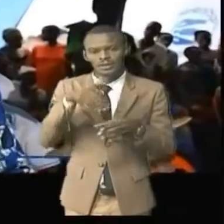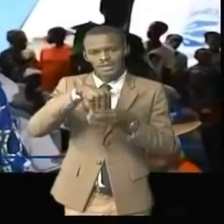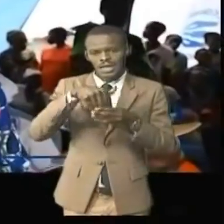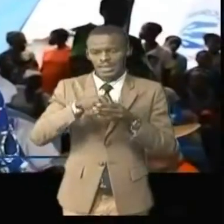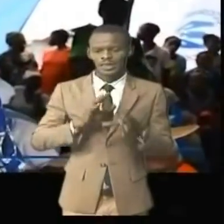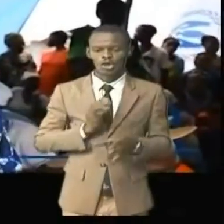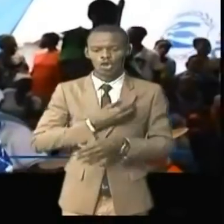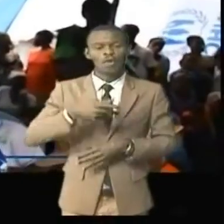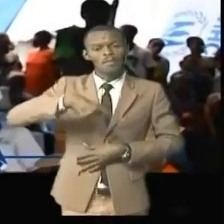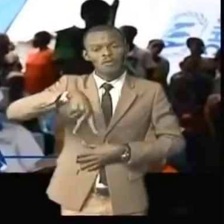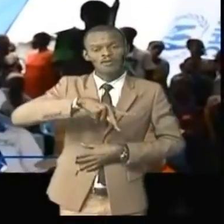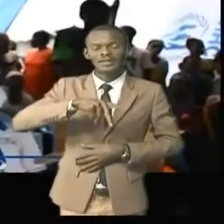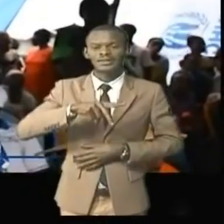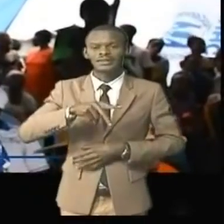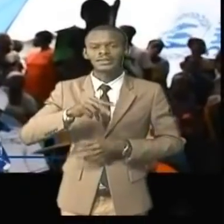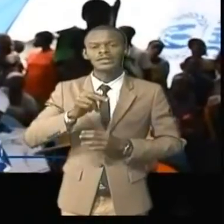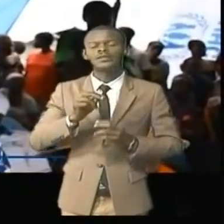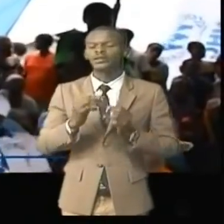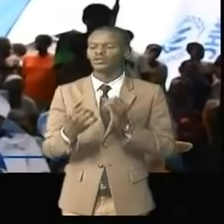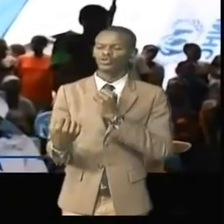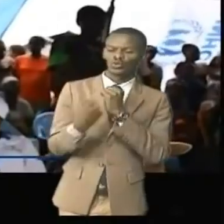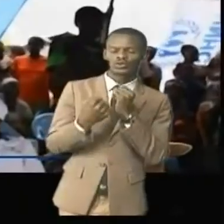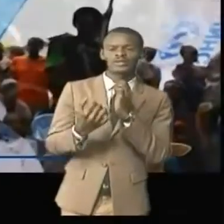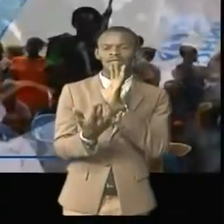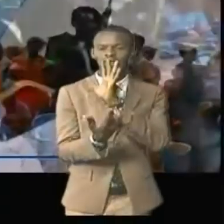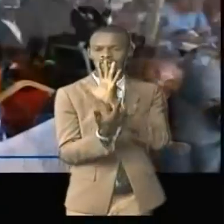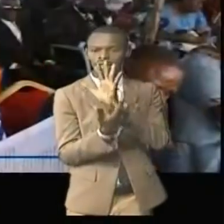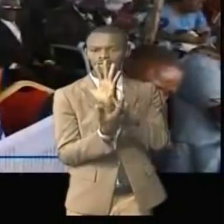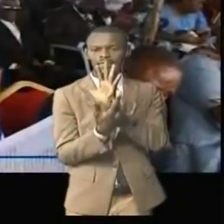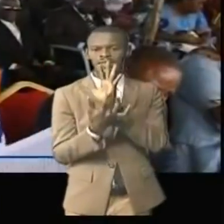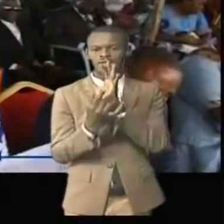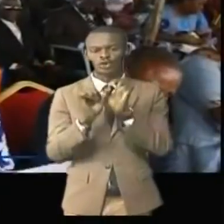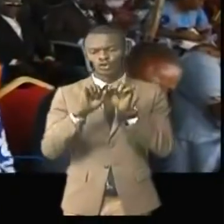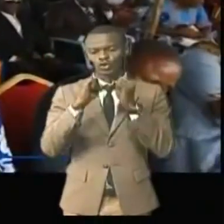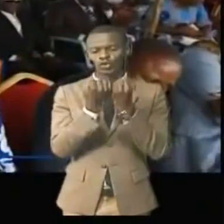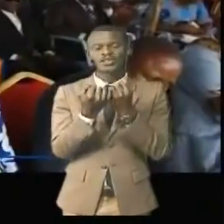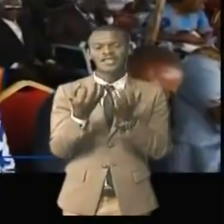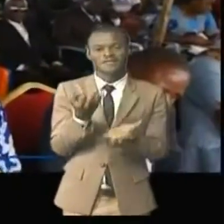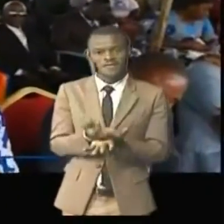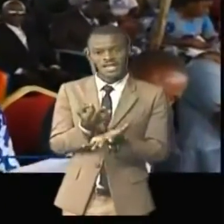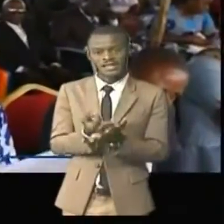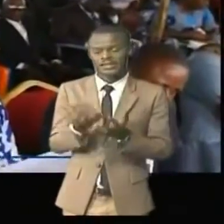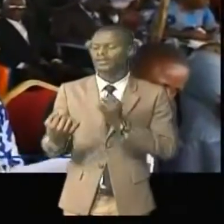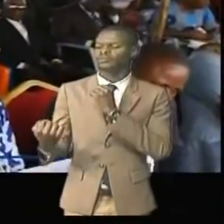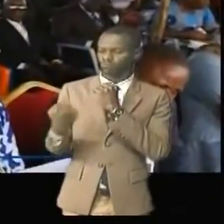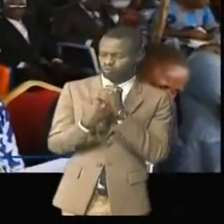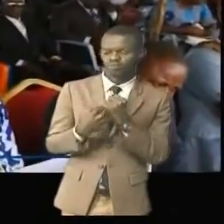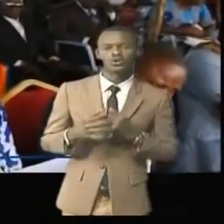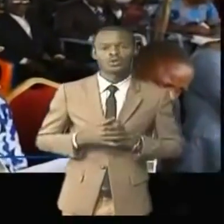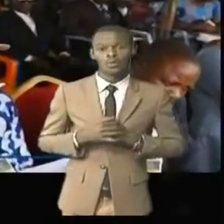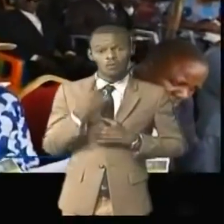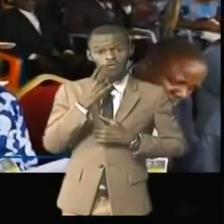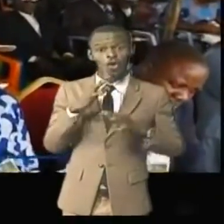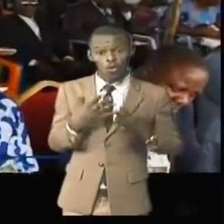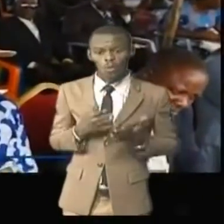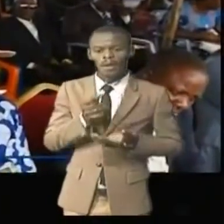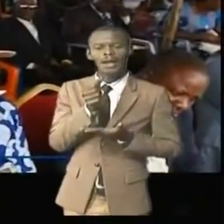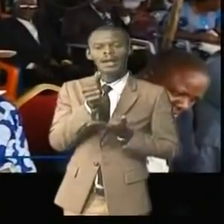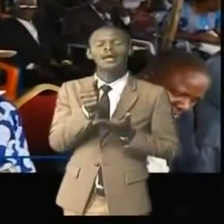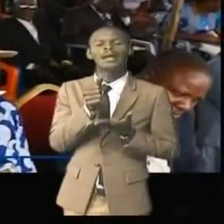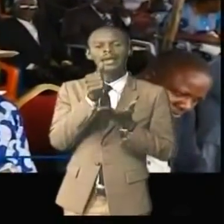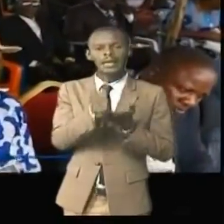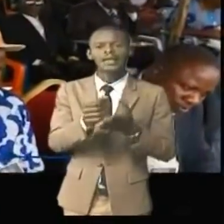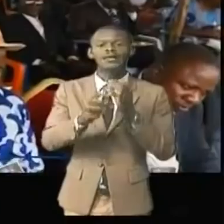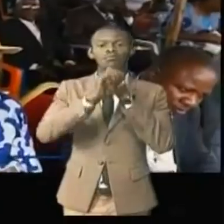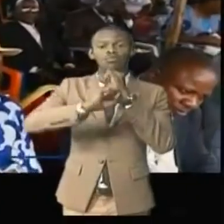le plan technique, social et financier, pour promouvoir